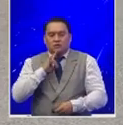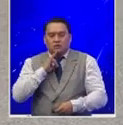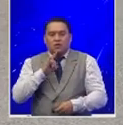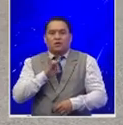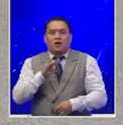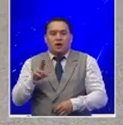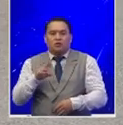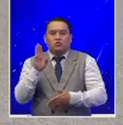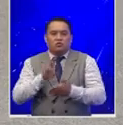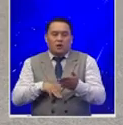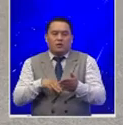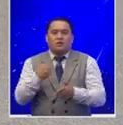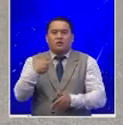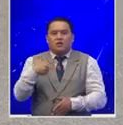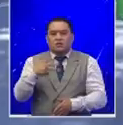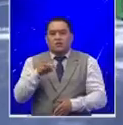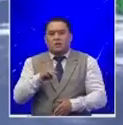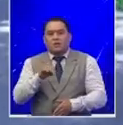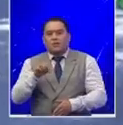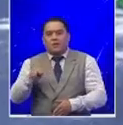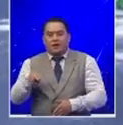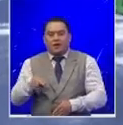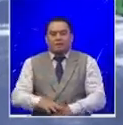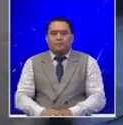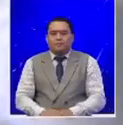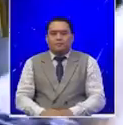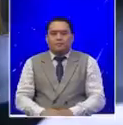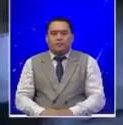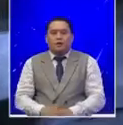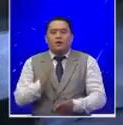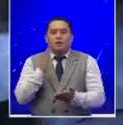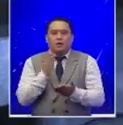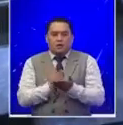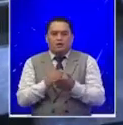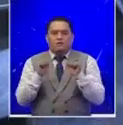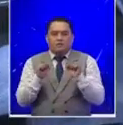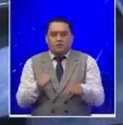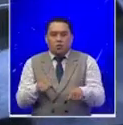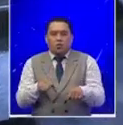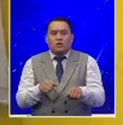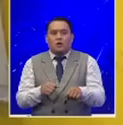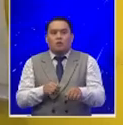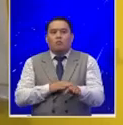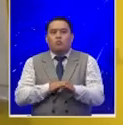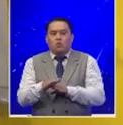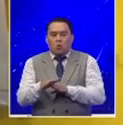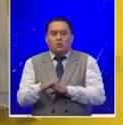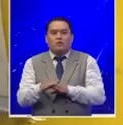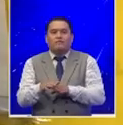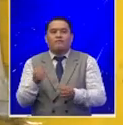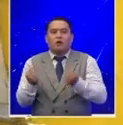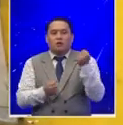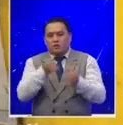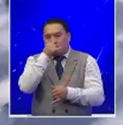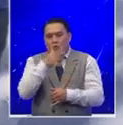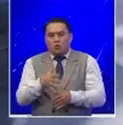кодекса. Это штраф в размере 30 МРП. Однако у положения есть и обратная сторона. Не брать пассажиров при полном салоне водители